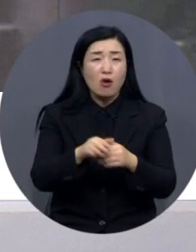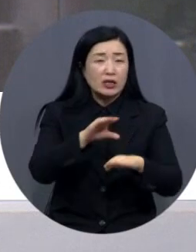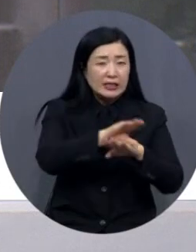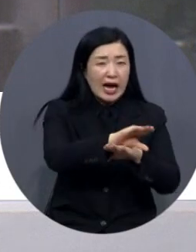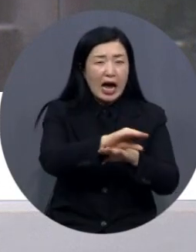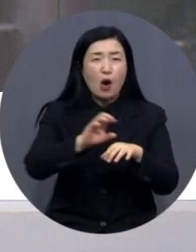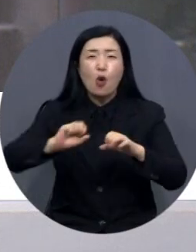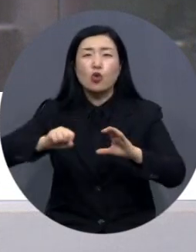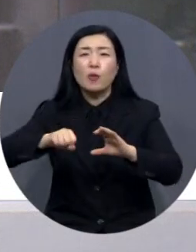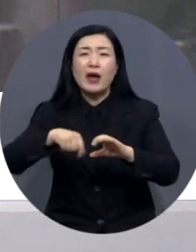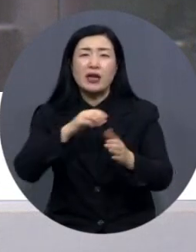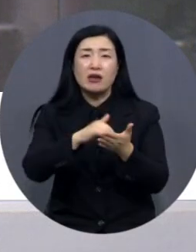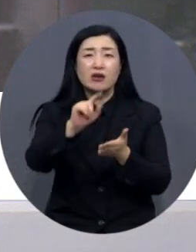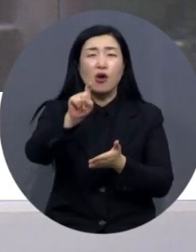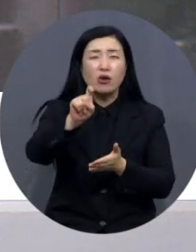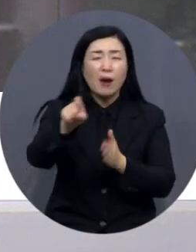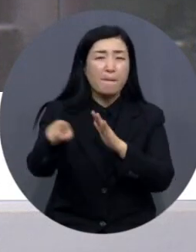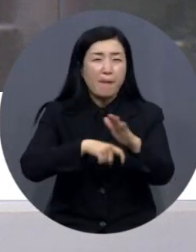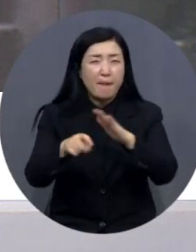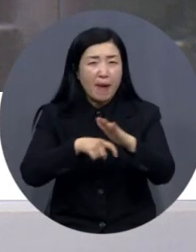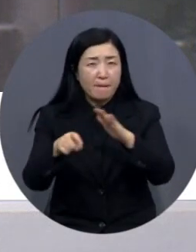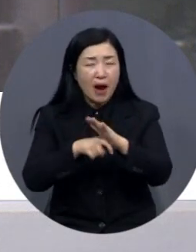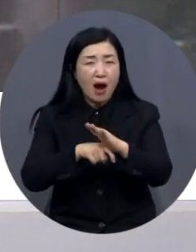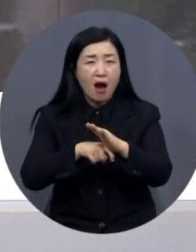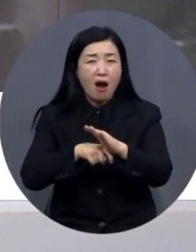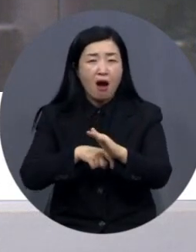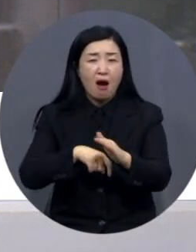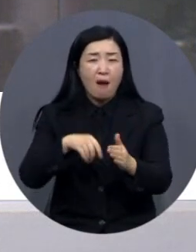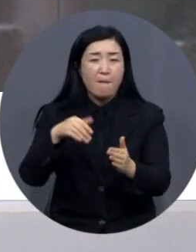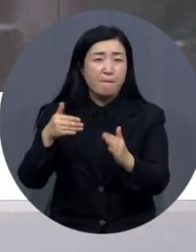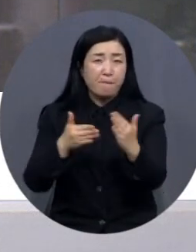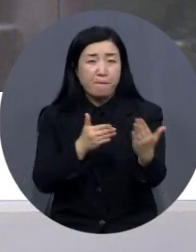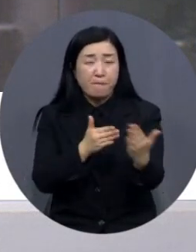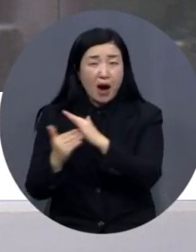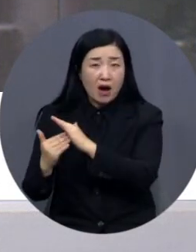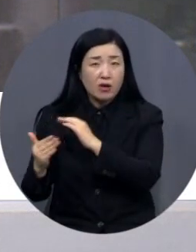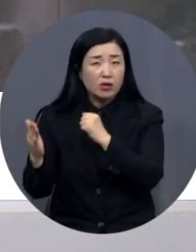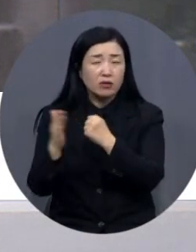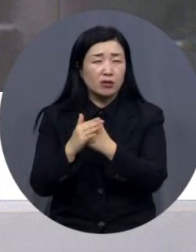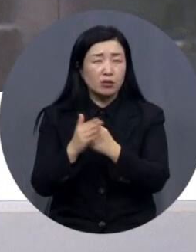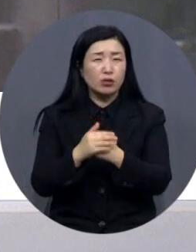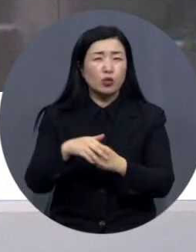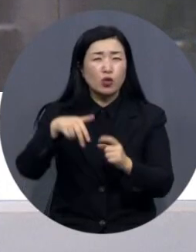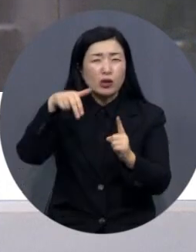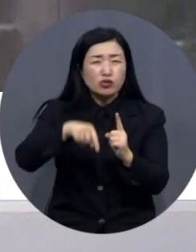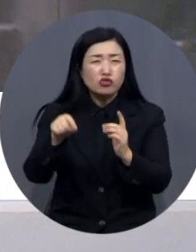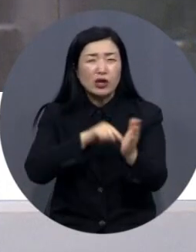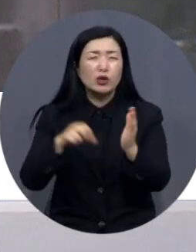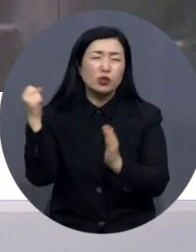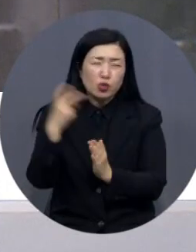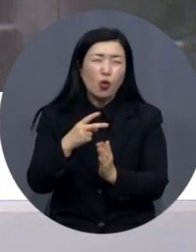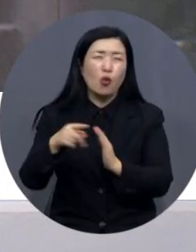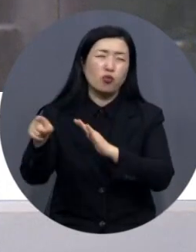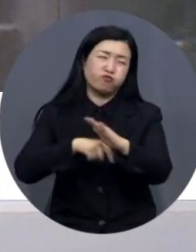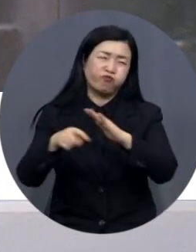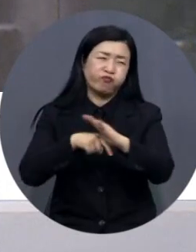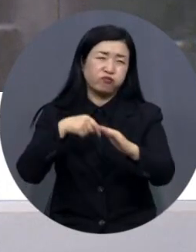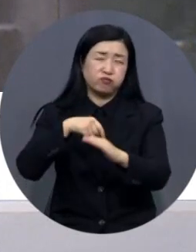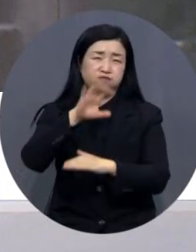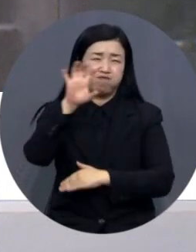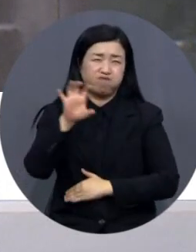훔쳤는데요. 구속영장이 기각된 지 일주일 만에 또다시 차량 절도 범행을 저지른 것으로